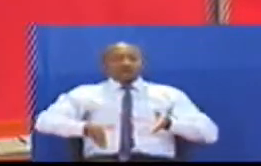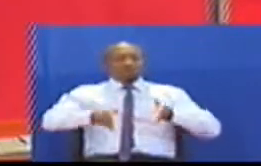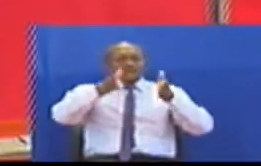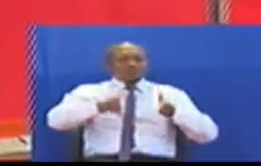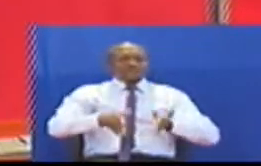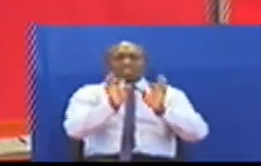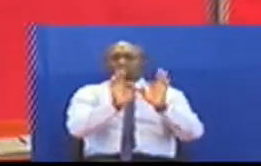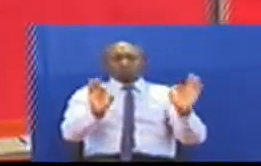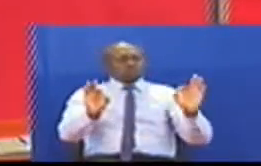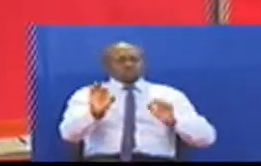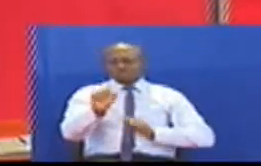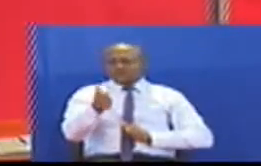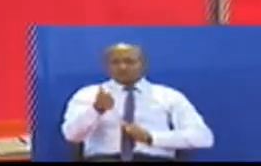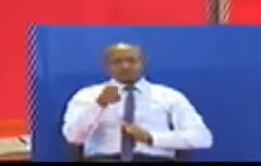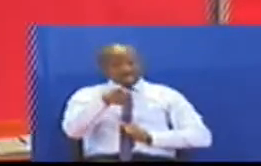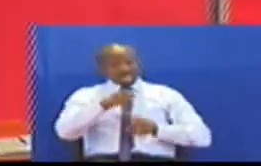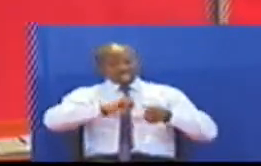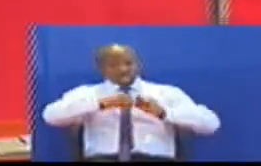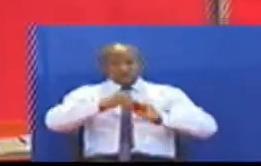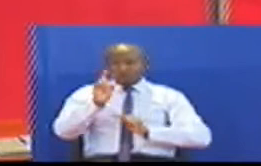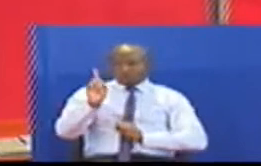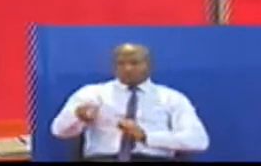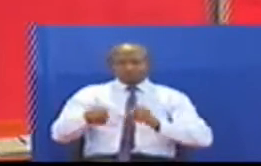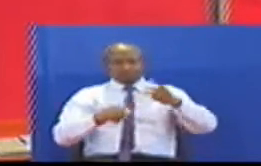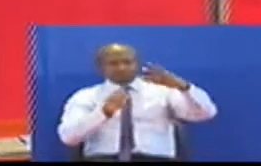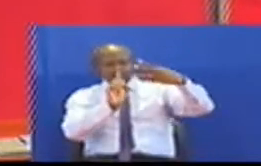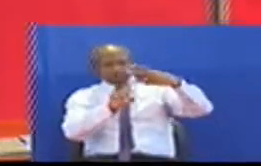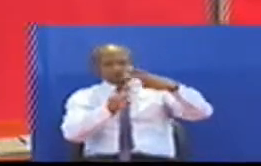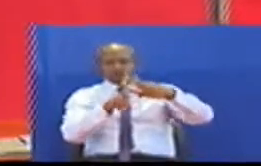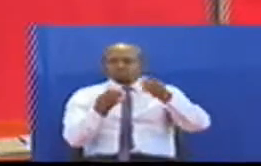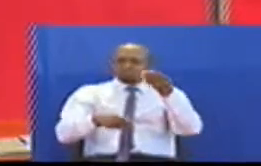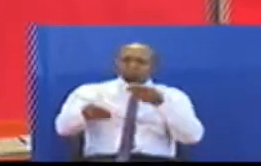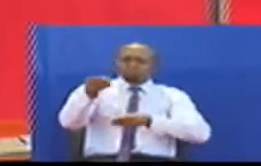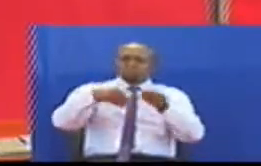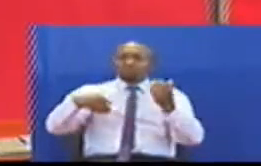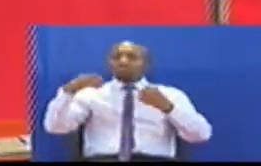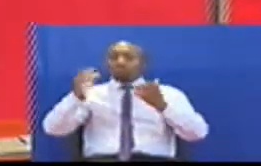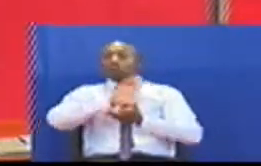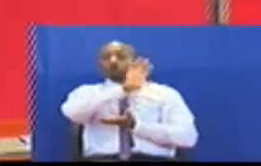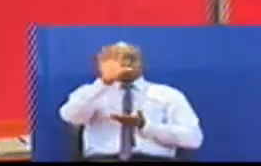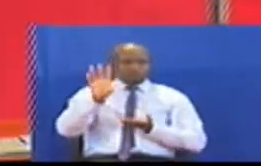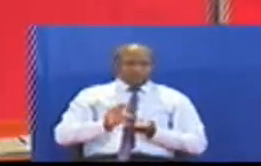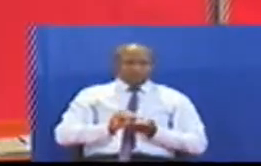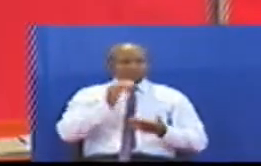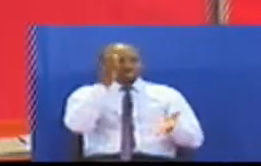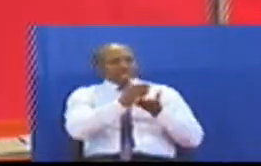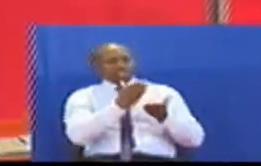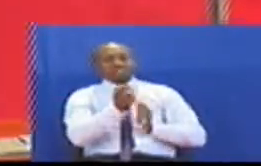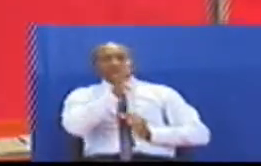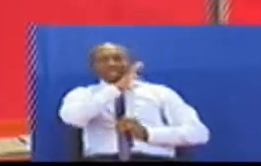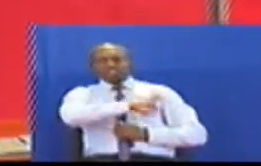ndipo tuna changamoto kidogo ya kufanya. Lakini la tatu ni swala la uchumi kwa ujumla, hasa swala la ajira kwa